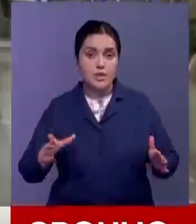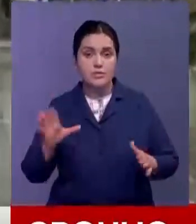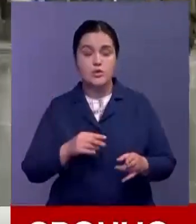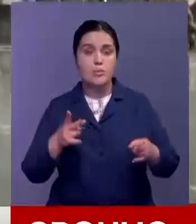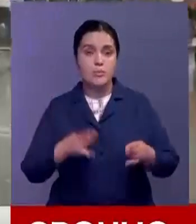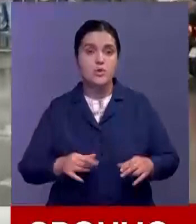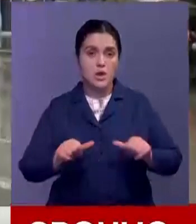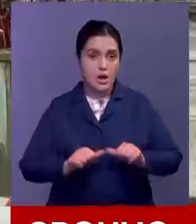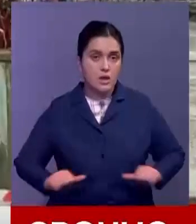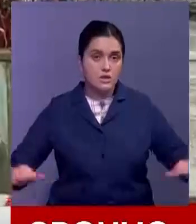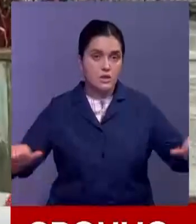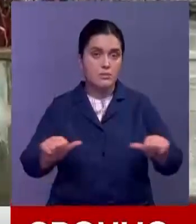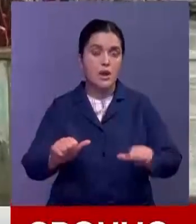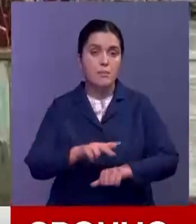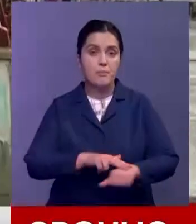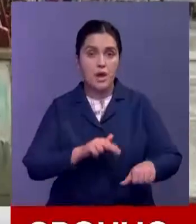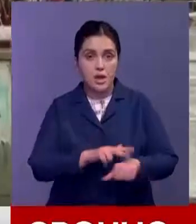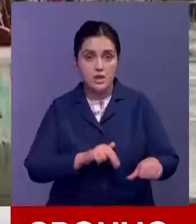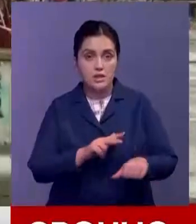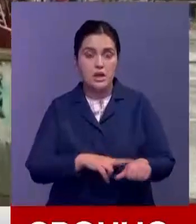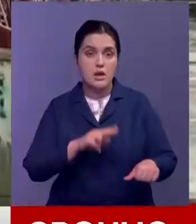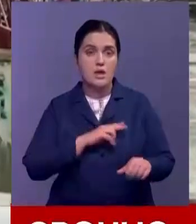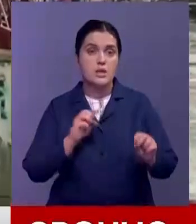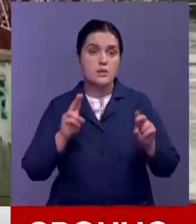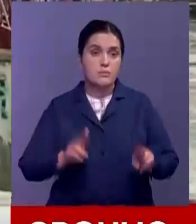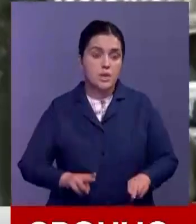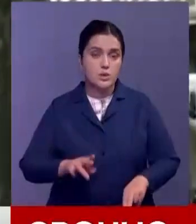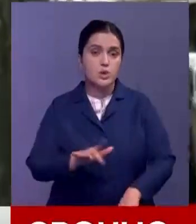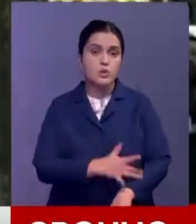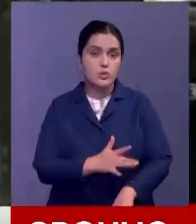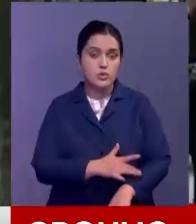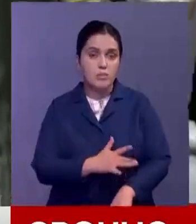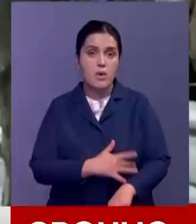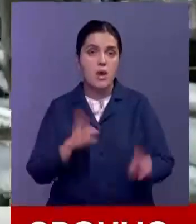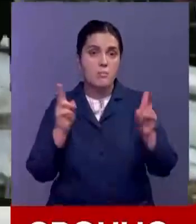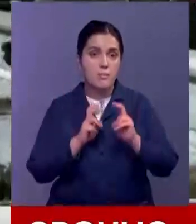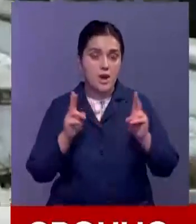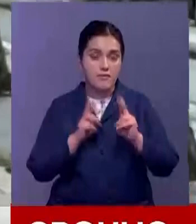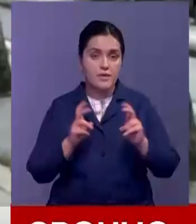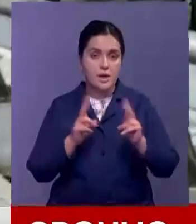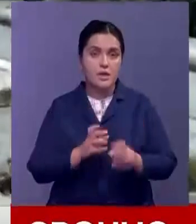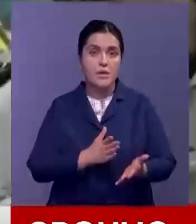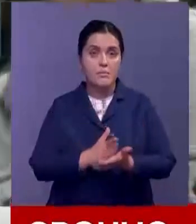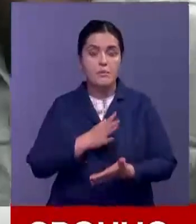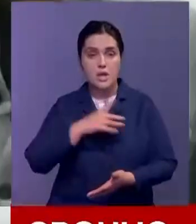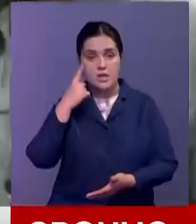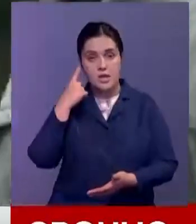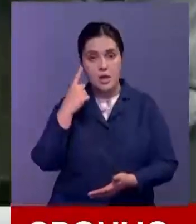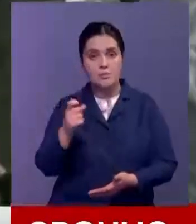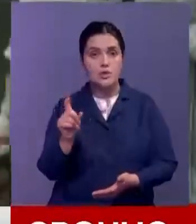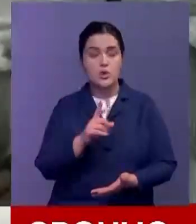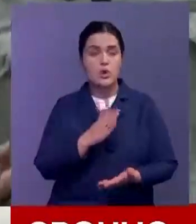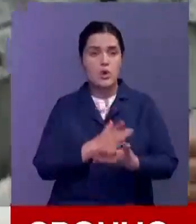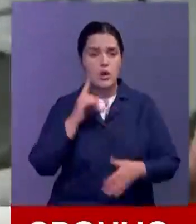происходило, сейчас оцеплен полицией, сотрудниками спецслужб. Там проводится проверка, поскольку было сообщение о том, что